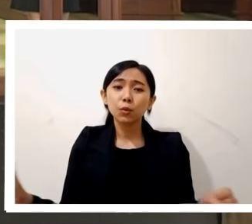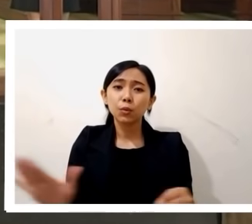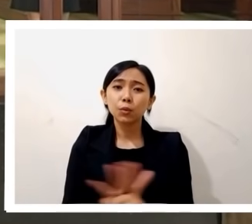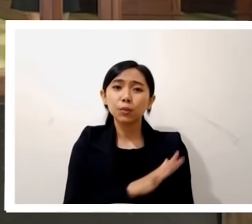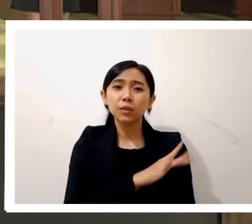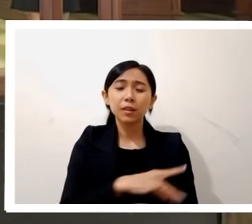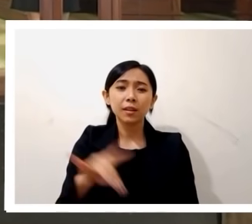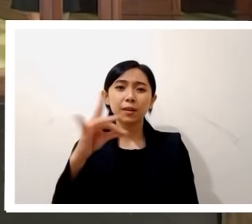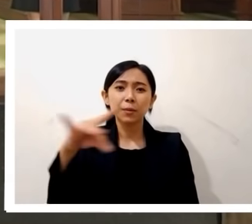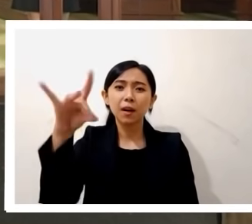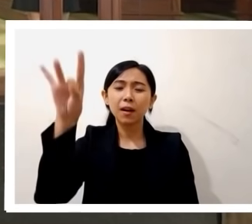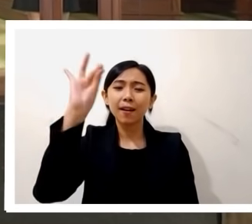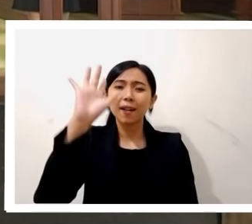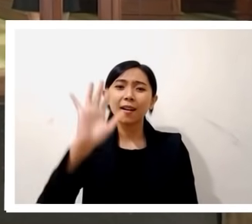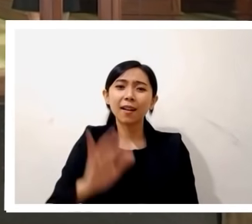sepenuh jiwa